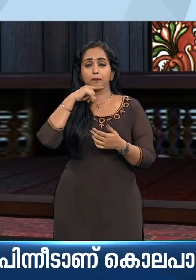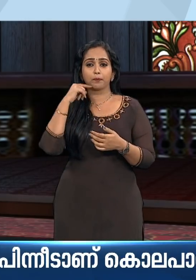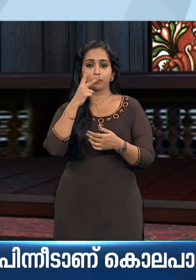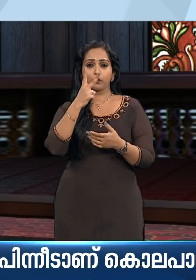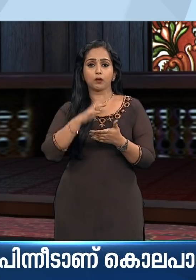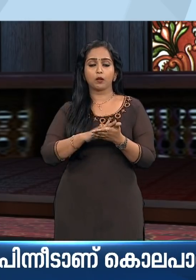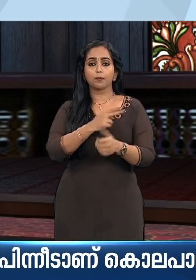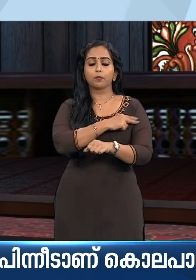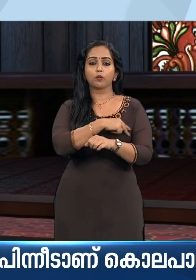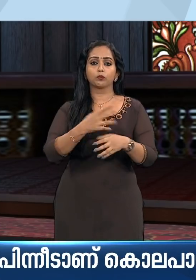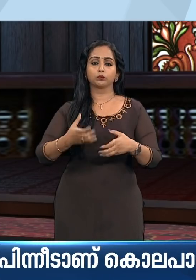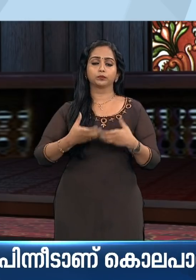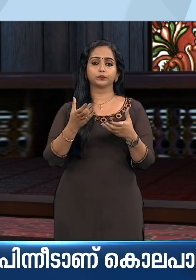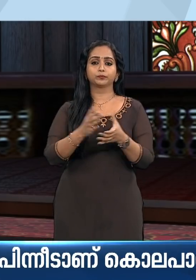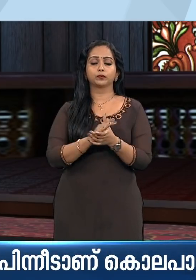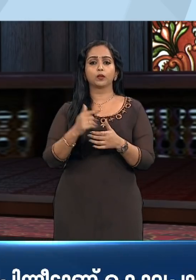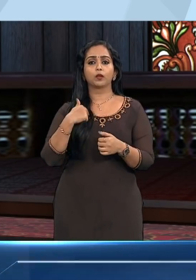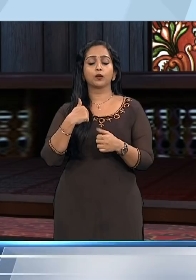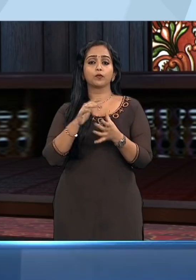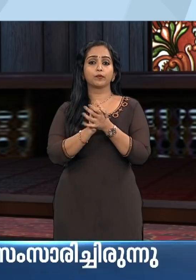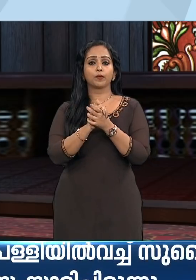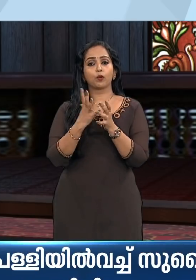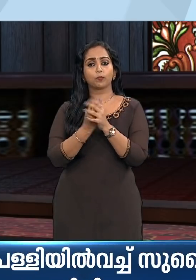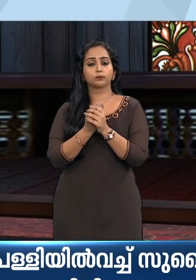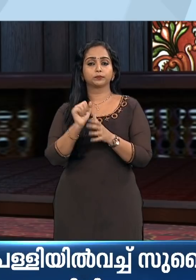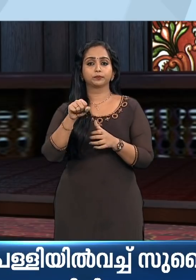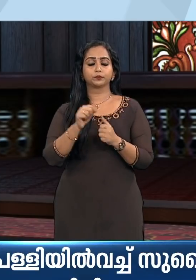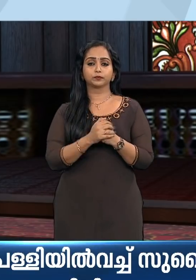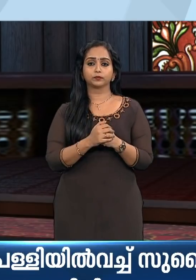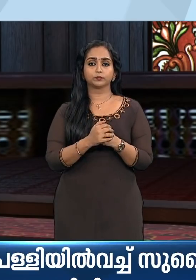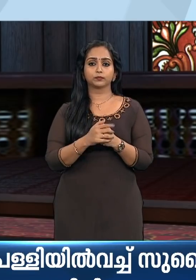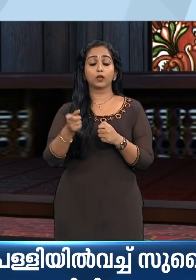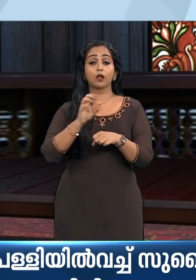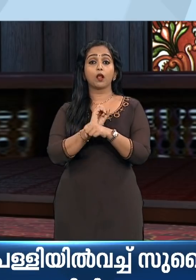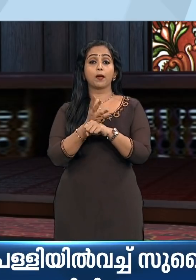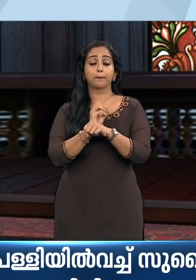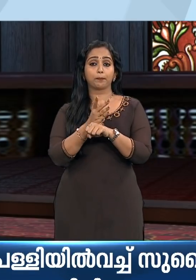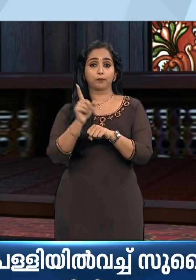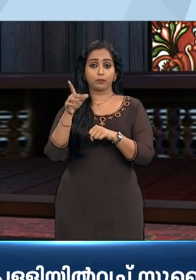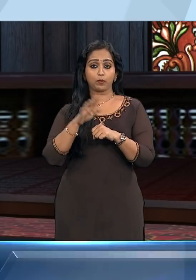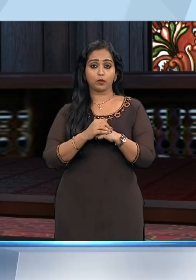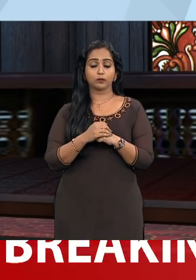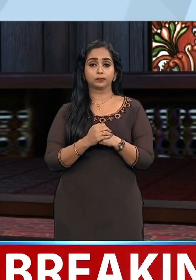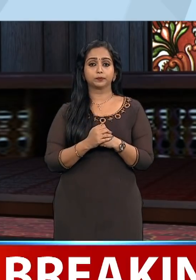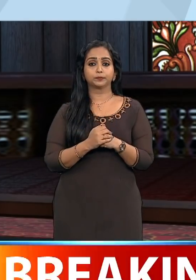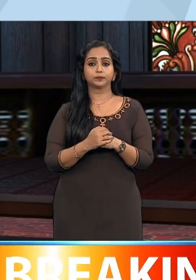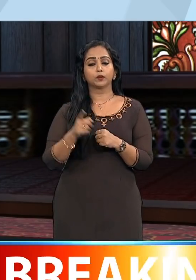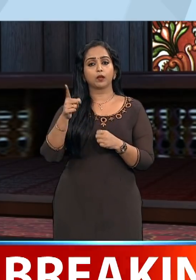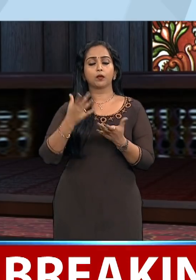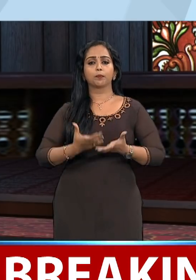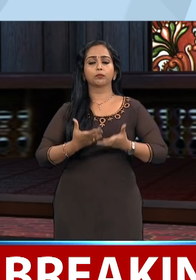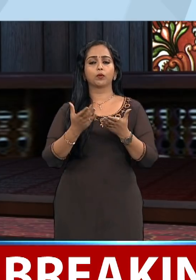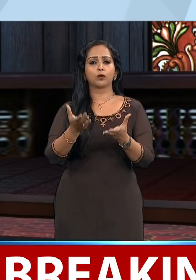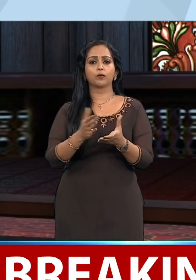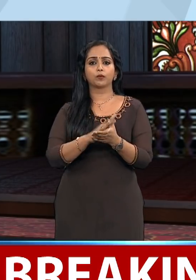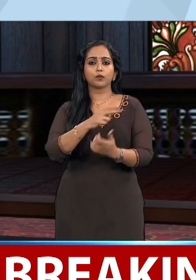കൊണ്ടുപോയി. ഒരു കൂട്ടുകാരനെ കൂട്ടുണ്ടായിരുന്നു കൂടെ പേട്ട ഹോസ്പിറ്റലിൽ. അവിടെയാണ് ആംബുലൻസ് നിൽക്കുക, 108. ഞാൻ പിന്നെ അവിടെ കൊണ്ടുപോയി, പിന്നെ ഡോക്ടറെ ഒന്നും